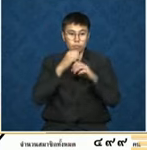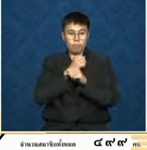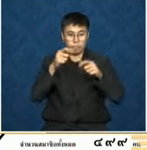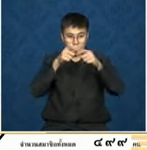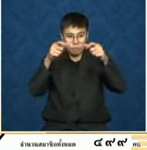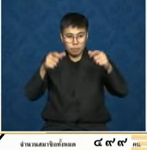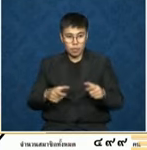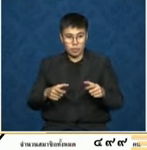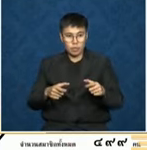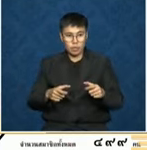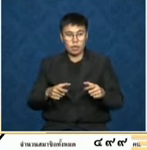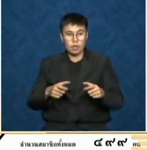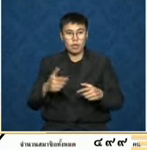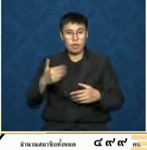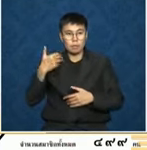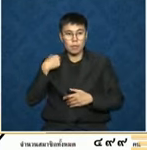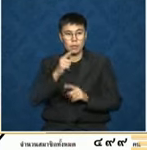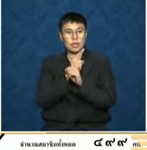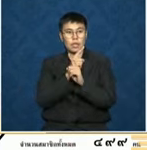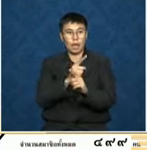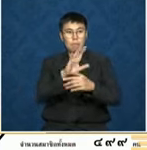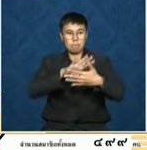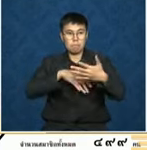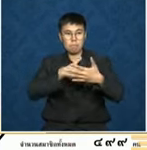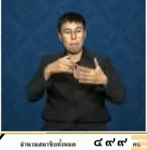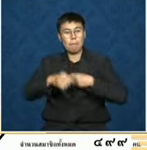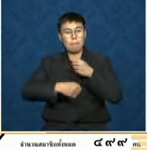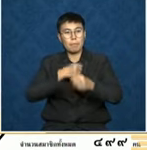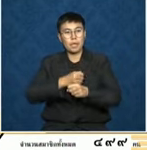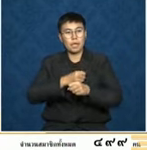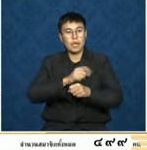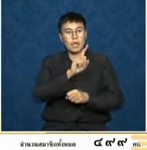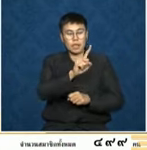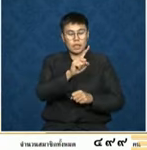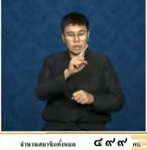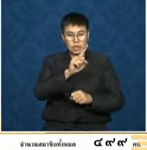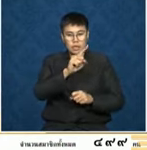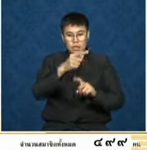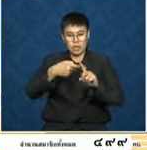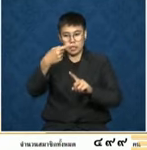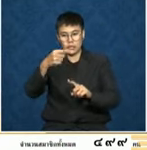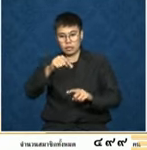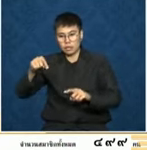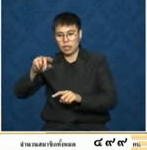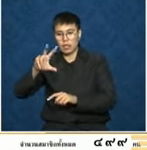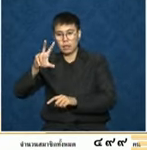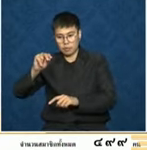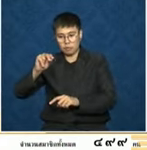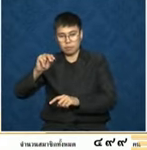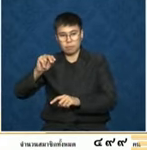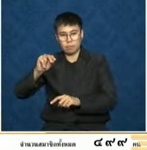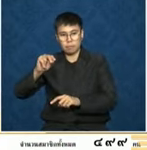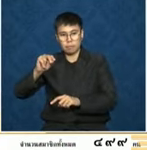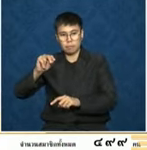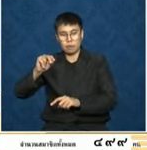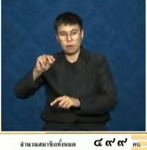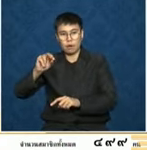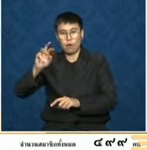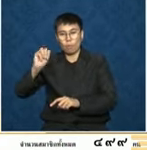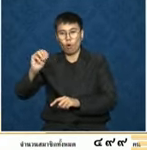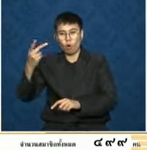กึ่งหนึ่งเนี่ยใช้ตามปีปฏิทินสากลแล้วนะครับ1มกราคมถึง30ธันวาคมนะครับก็จะมีประเทศจีนเกาหลีใต้ประเทศเพื่อนบ้านกัมพูช